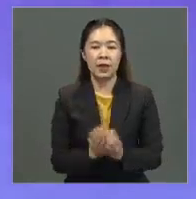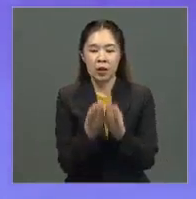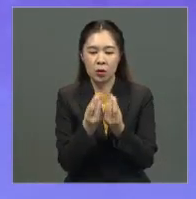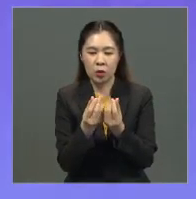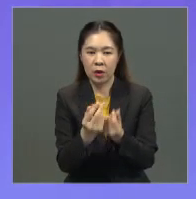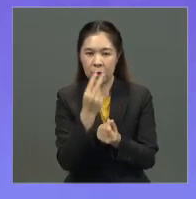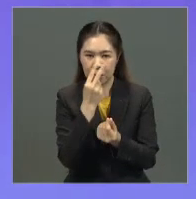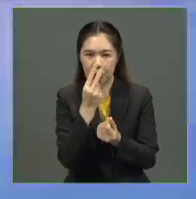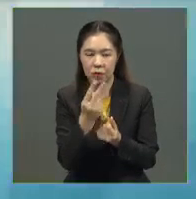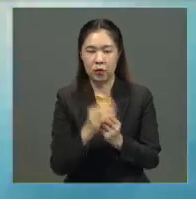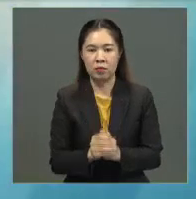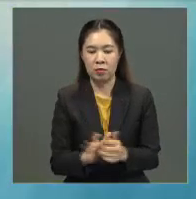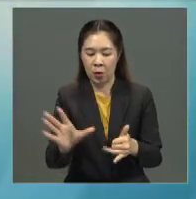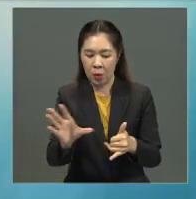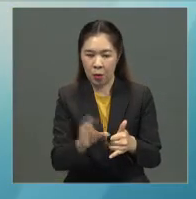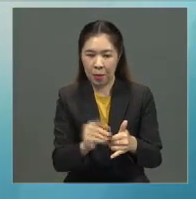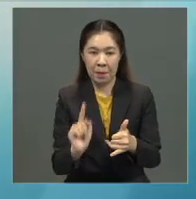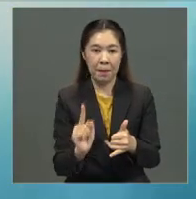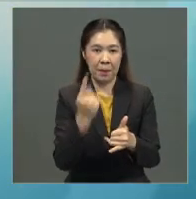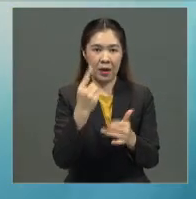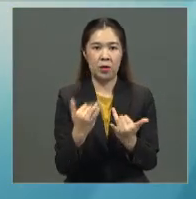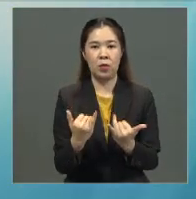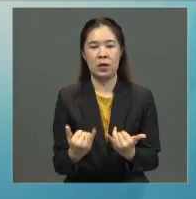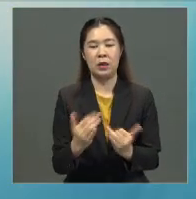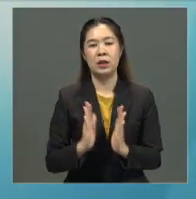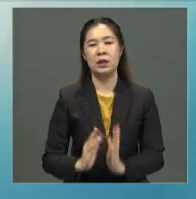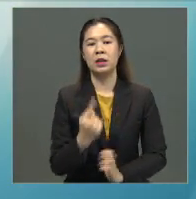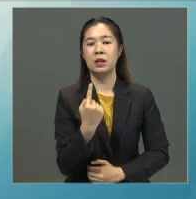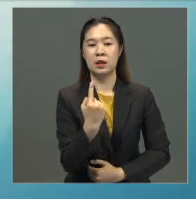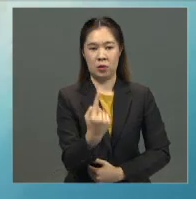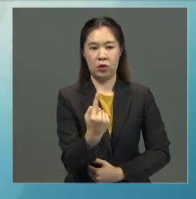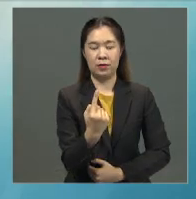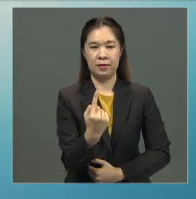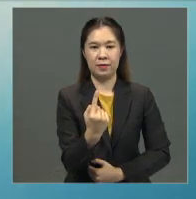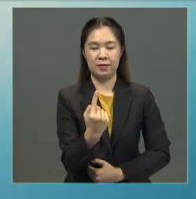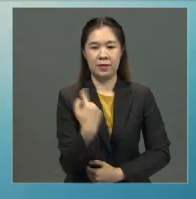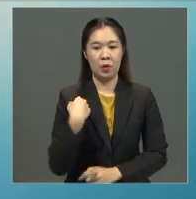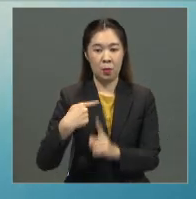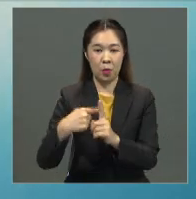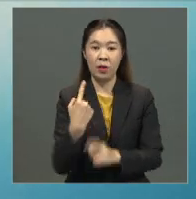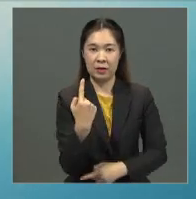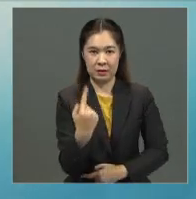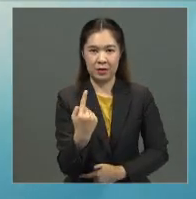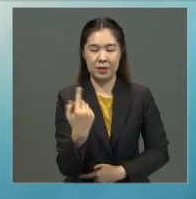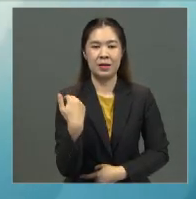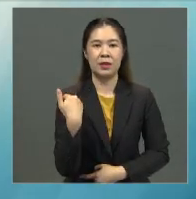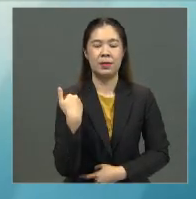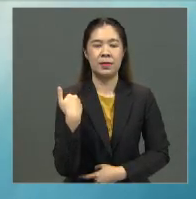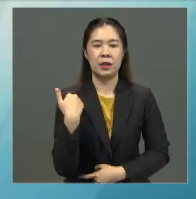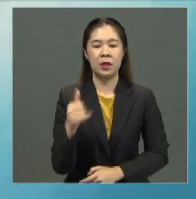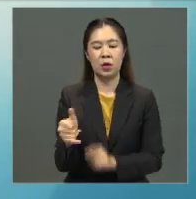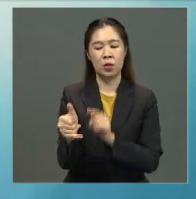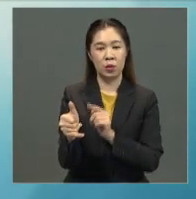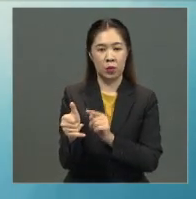ตัวเลขผู้ที่พบเชื้อรายใหม่ในวันนี้นะคะ1คนนี่บวกขึ้นมา1นะคะแต่ก็ยืนยันเหมือนเดิมนะคะว่า1คน